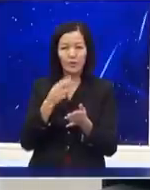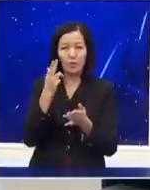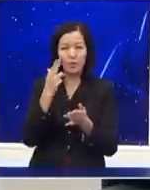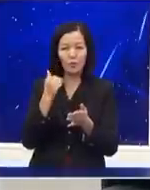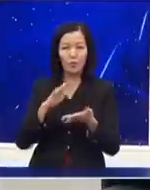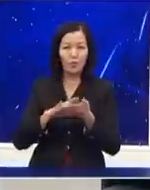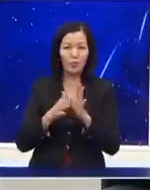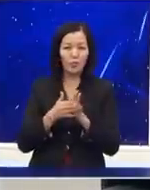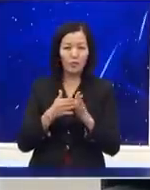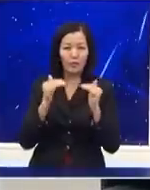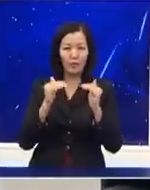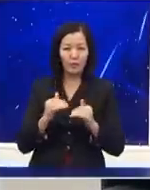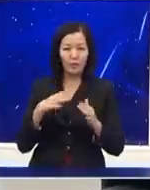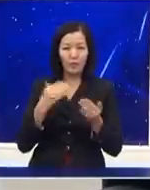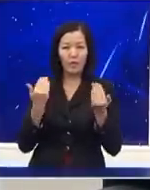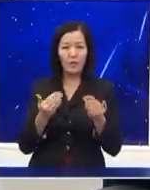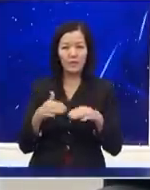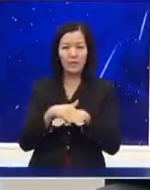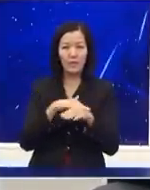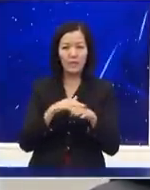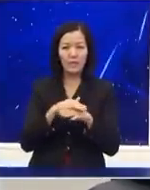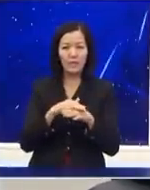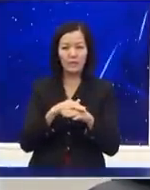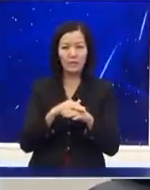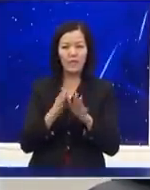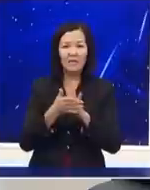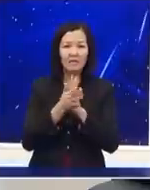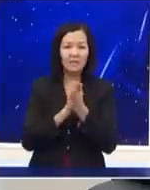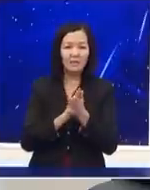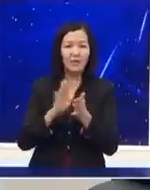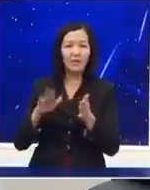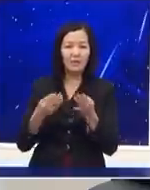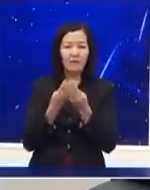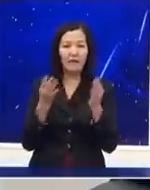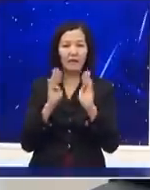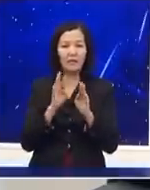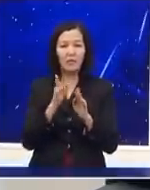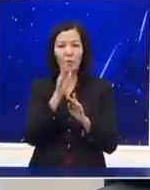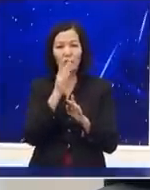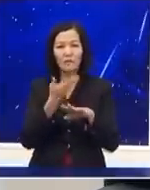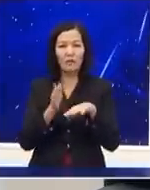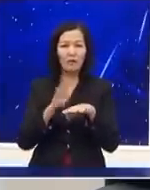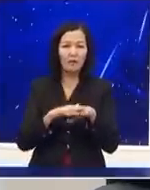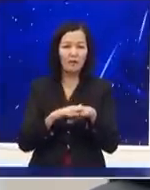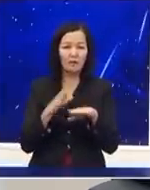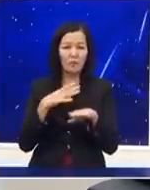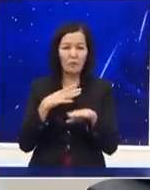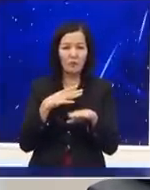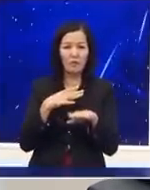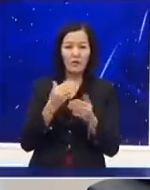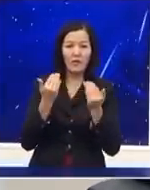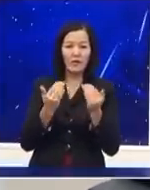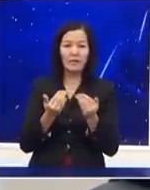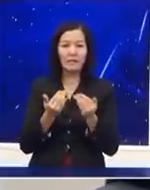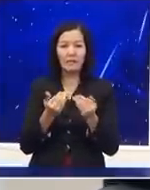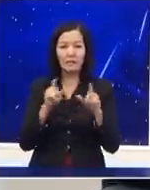болды. Халықтың өзі ғимаратқа өте сыймай, кейін карантин режимінде де өте қиын болды бізге жұмыс істеу. Сондықтан